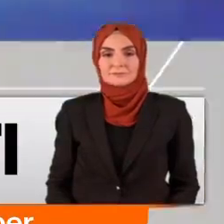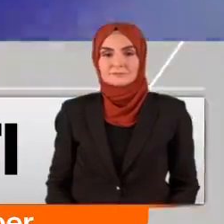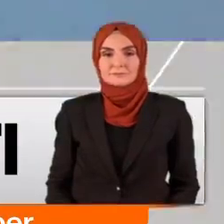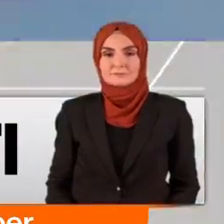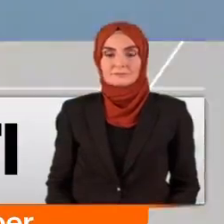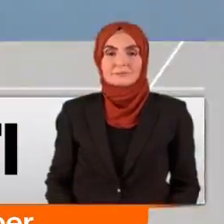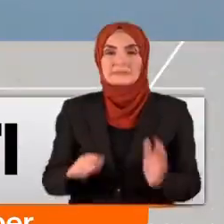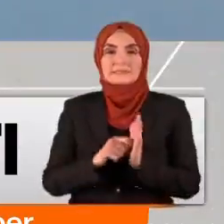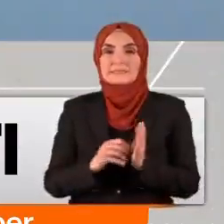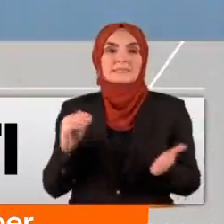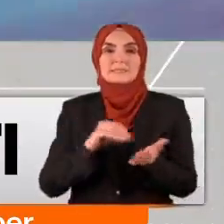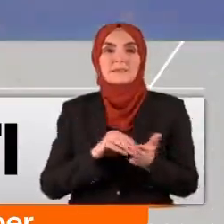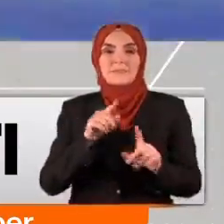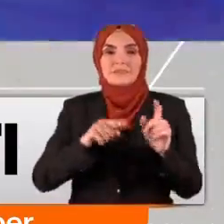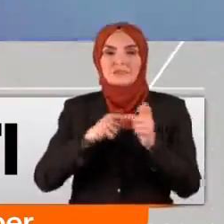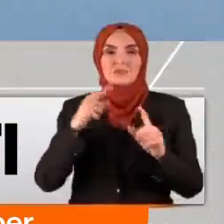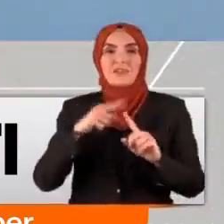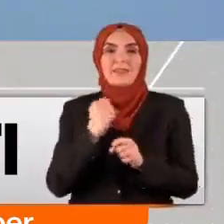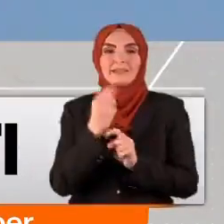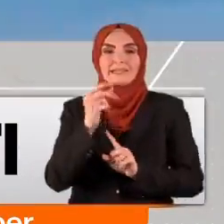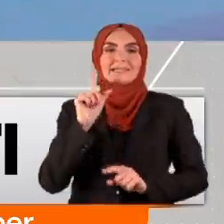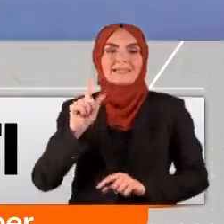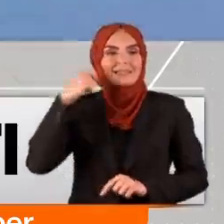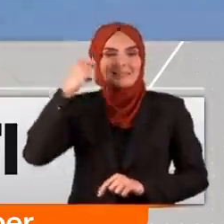Adını Jetgiller'den aldı, sonunda havalandı.